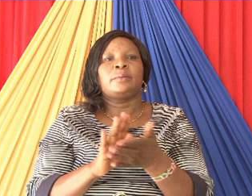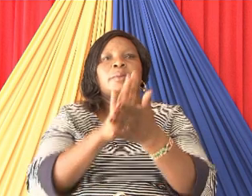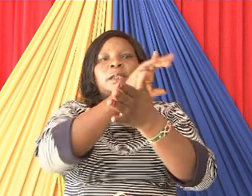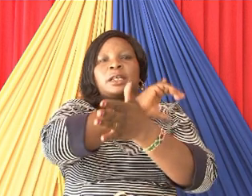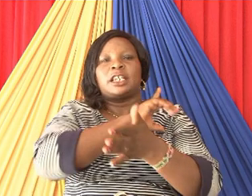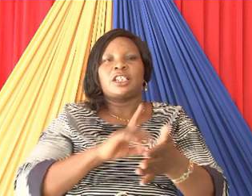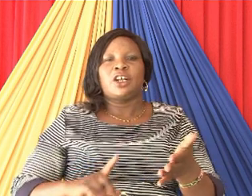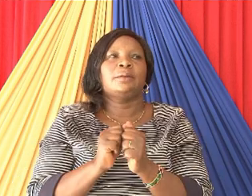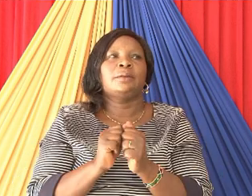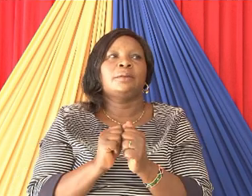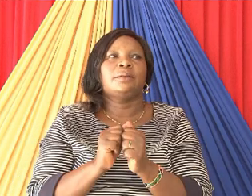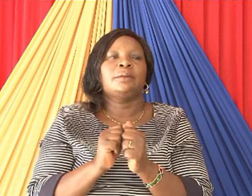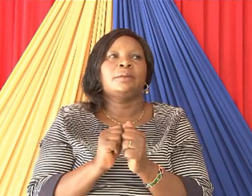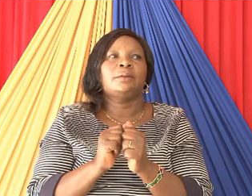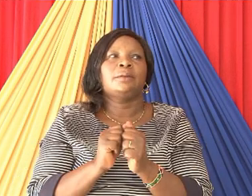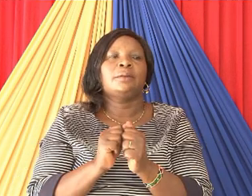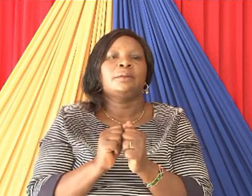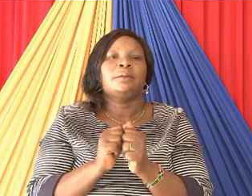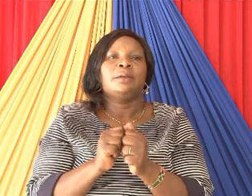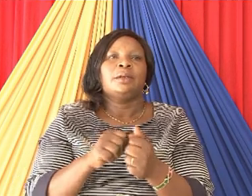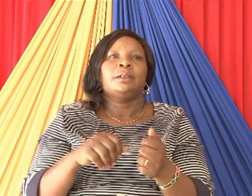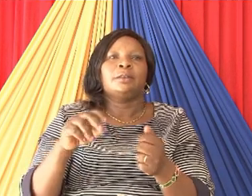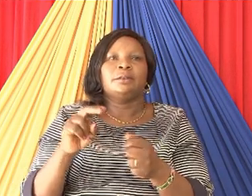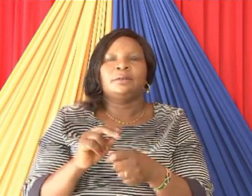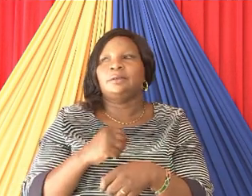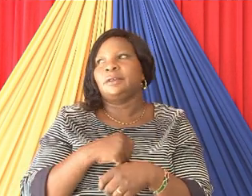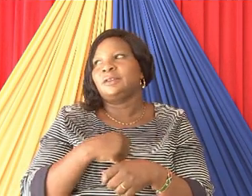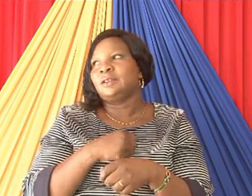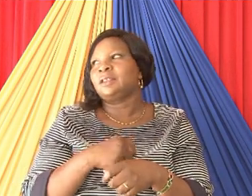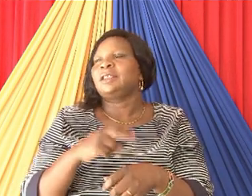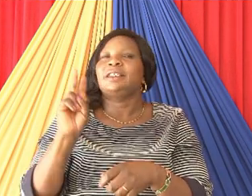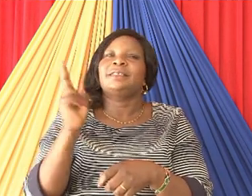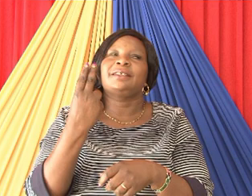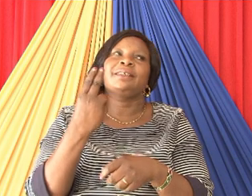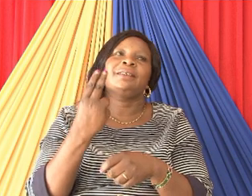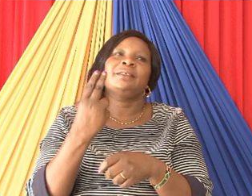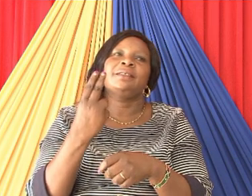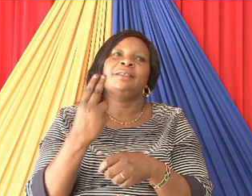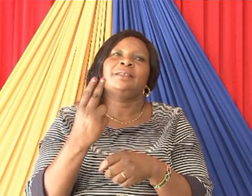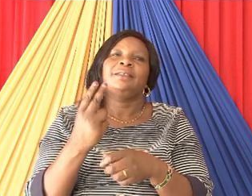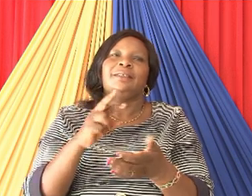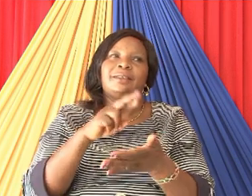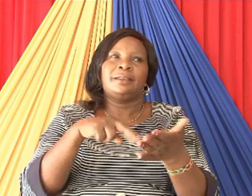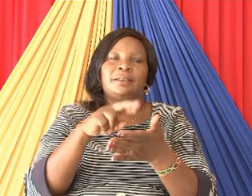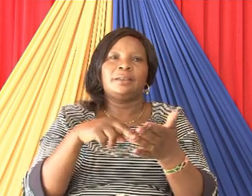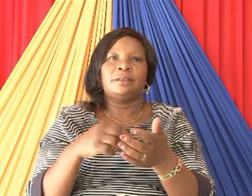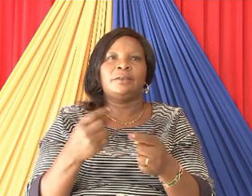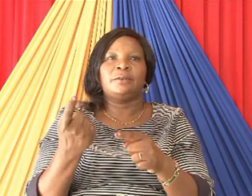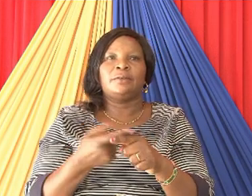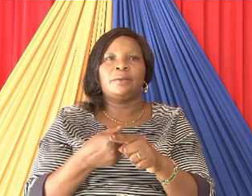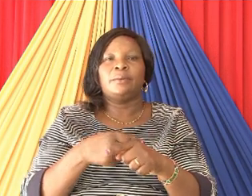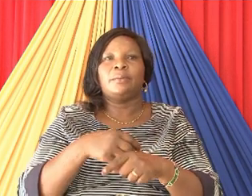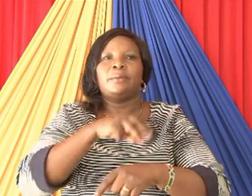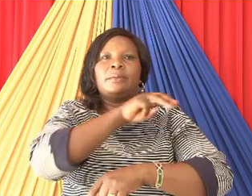Bwana Yesu asifiwe. Somo letu la pili litatoka katika kitabu cha Mathayo 13